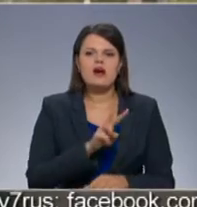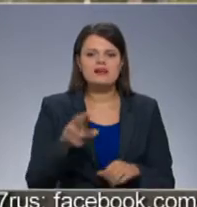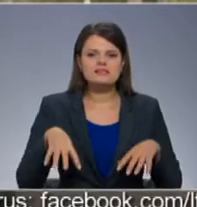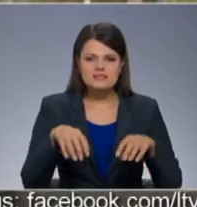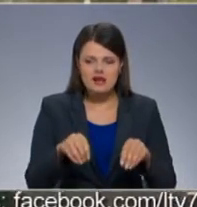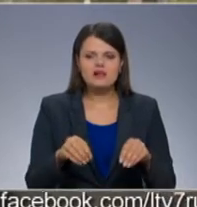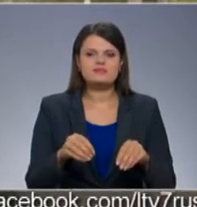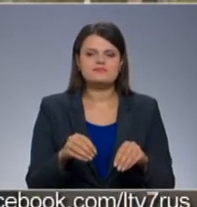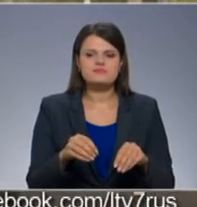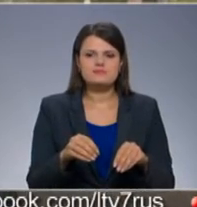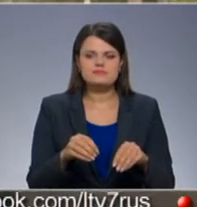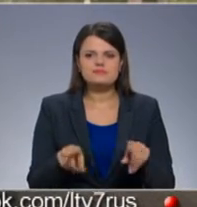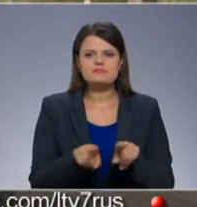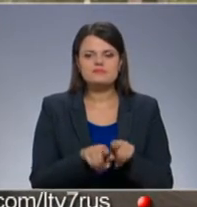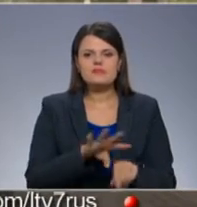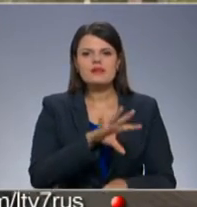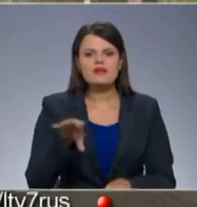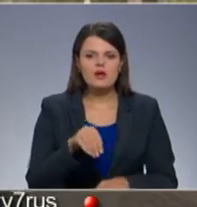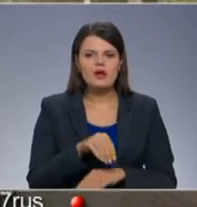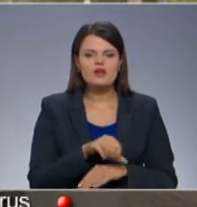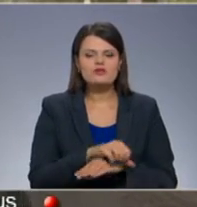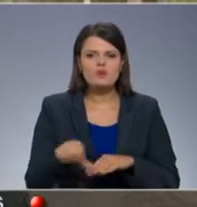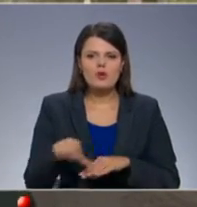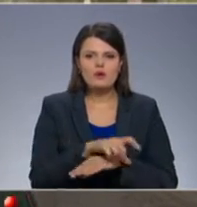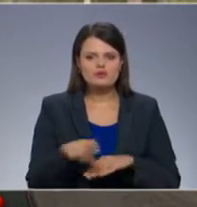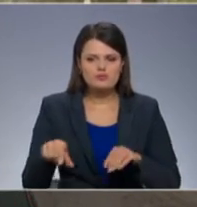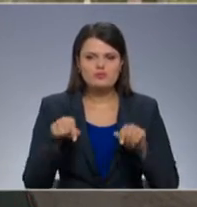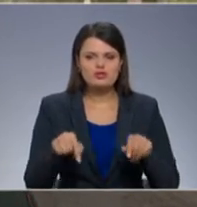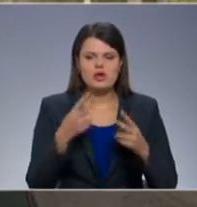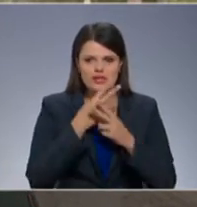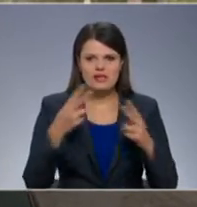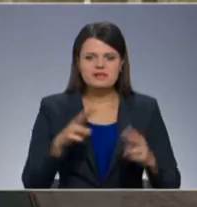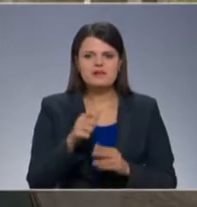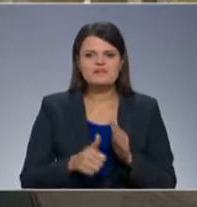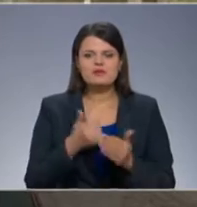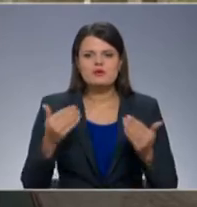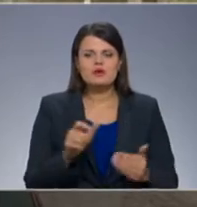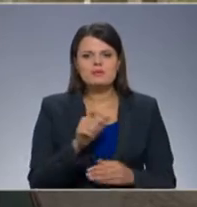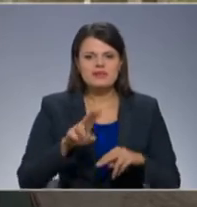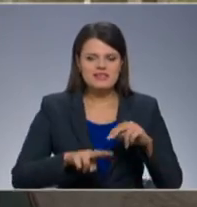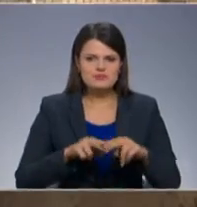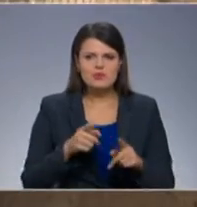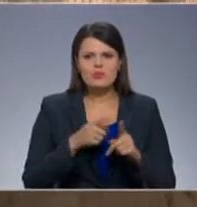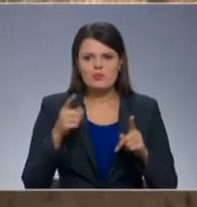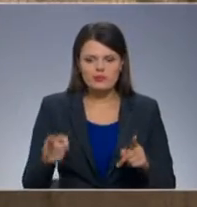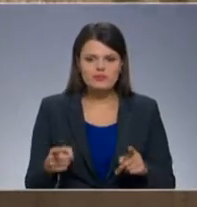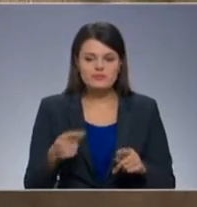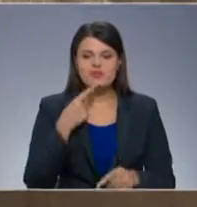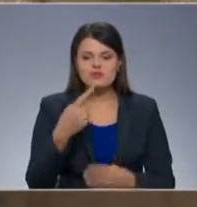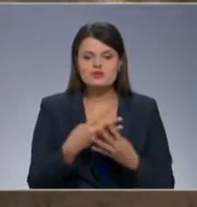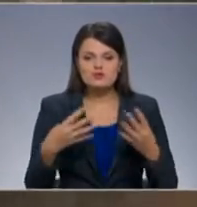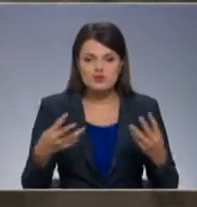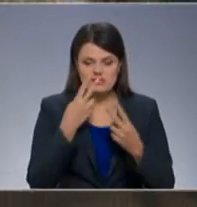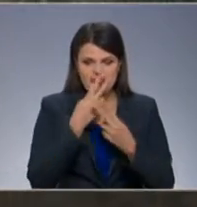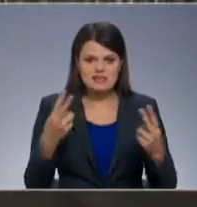jāizdara. Arī pārējais robežas posms šeit ir jūs redzat, kas vislabāk uz šo brīdi izbūvētais posms. Jāteic žogs, lai